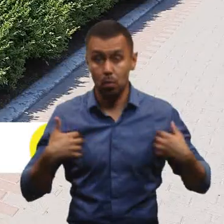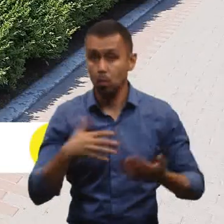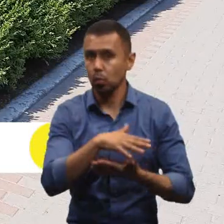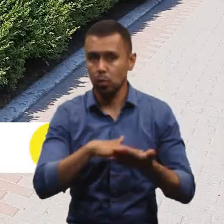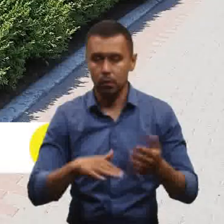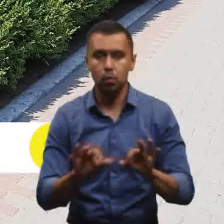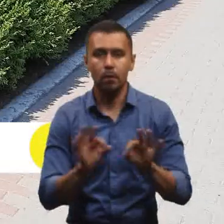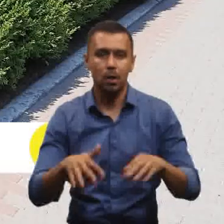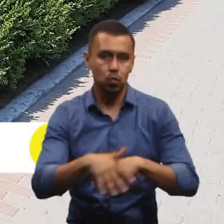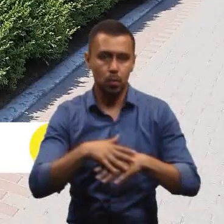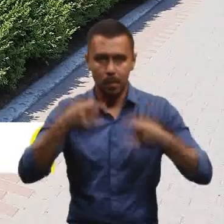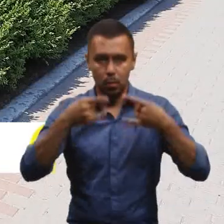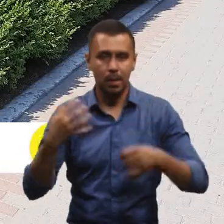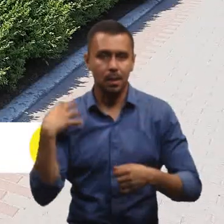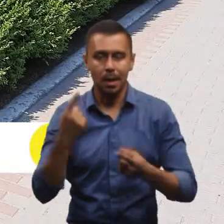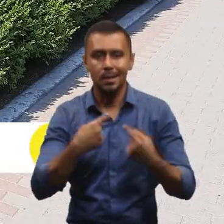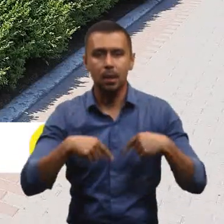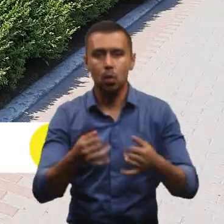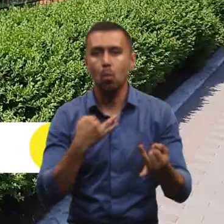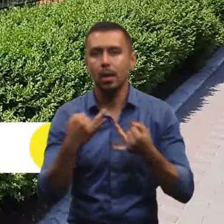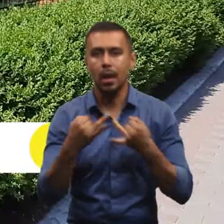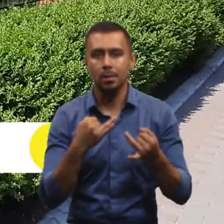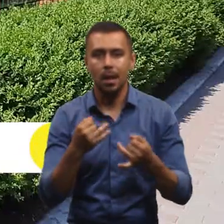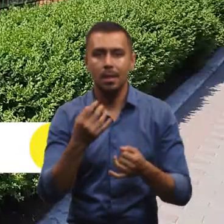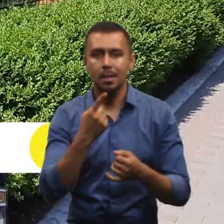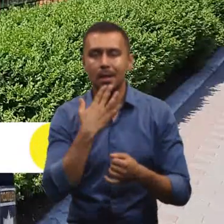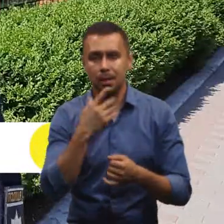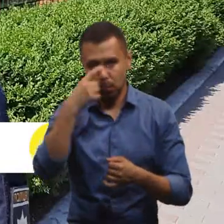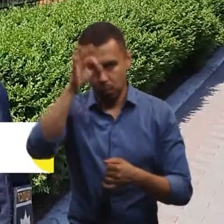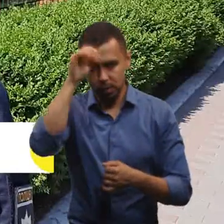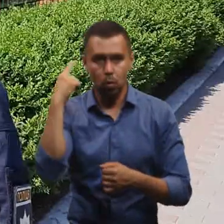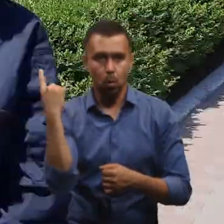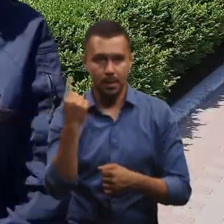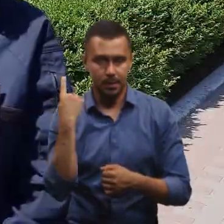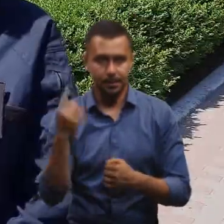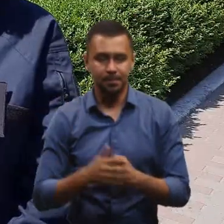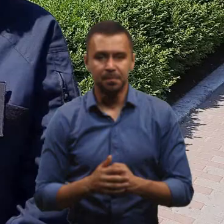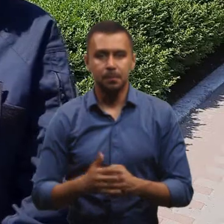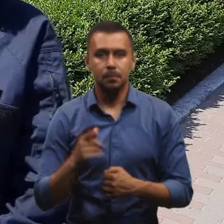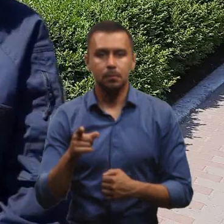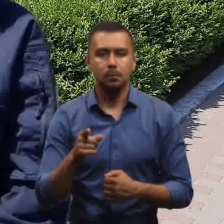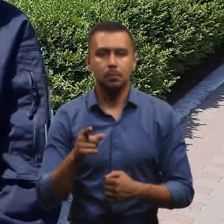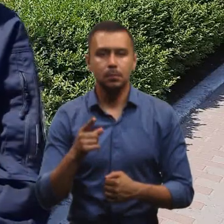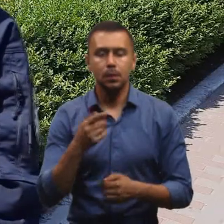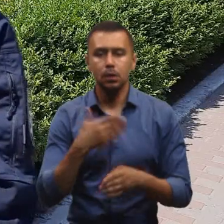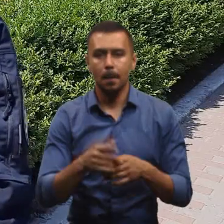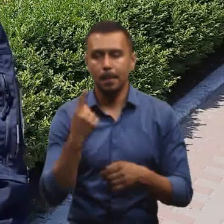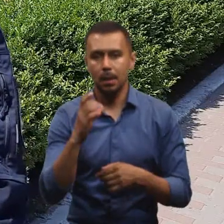продовжили, розповіла Суспільному начальниця сектору комунікації Нацполіції області Інна Глега. За частиною 1